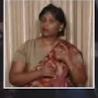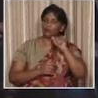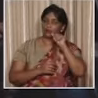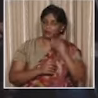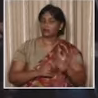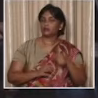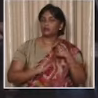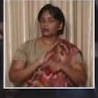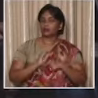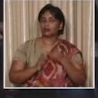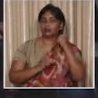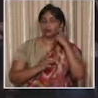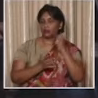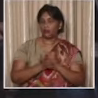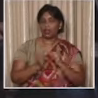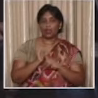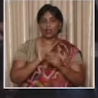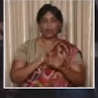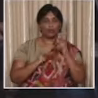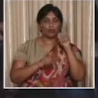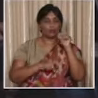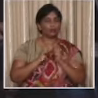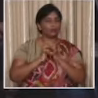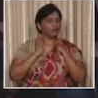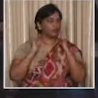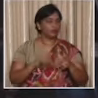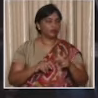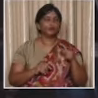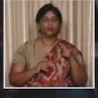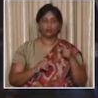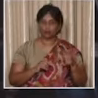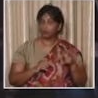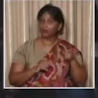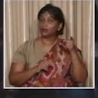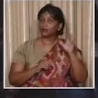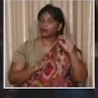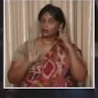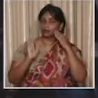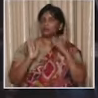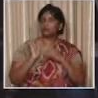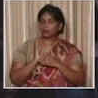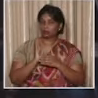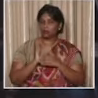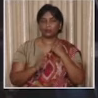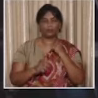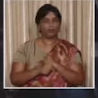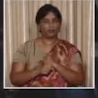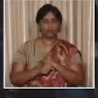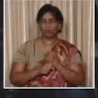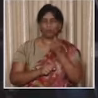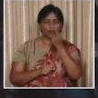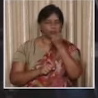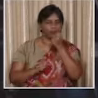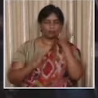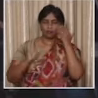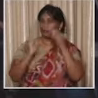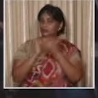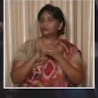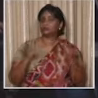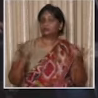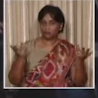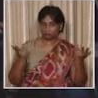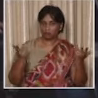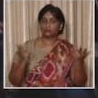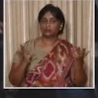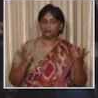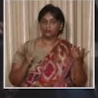මේ රටේ වැඩිම කම්කරු ජනතාවක් ඉන්නේ, වැඩ කරන ජනතාවක් ඉන්නේ. ඒ අය පිළිබඳව මේ ආණ්ඩුව කිසිදු අවධානයක් යොමු කරලා